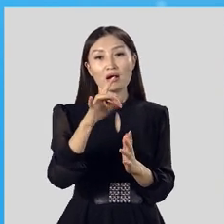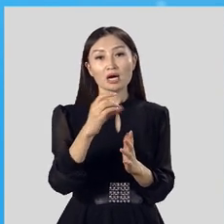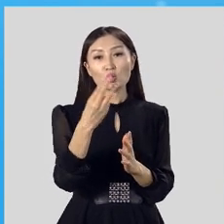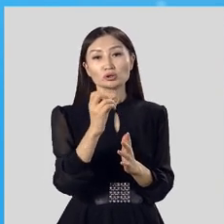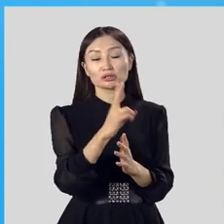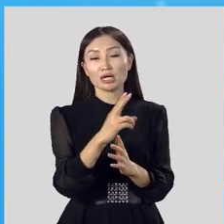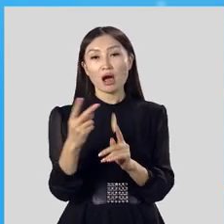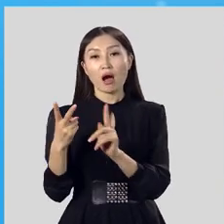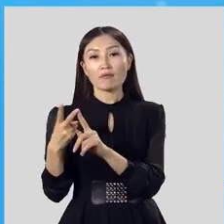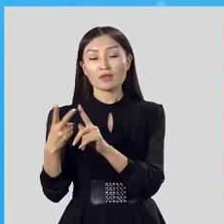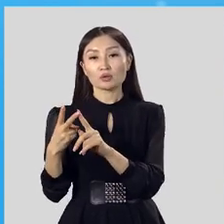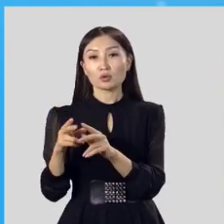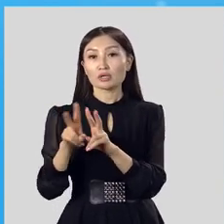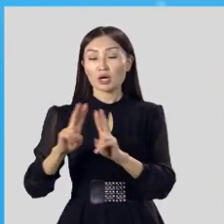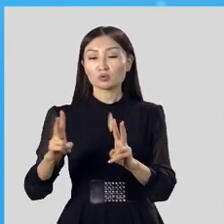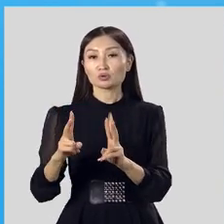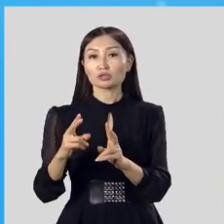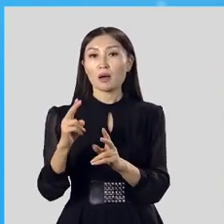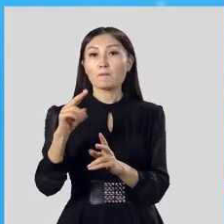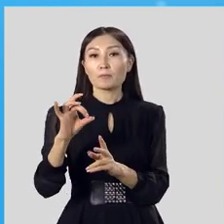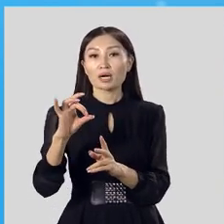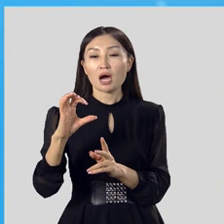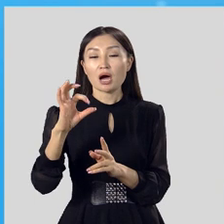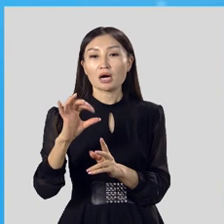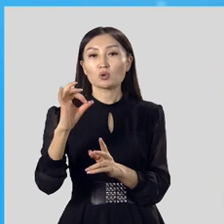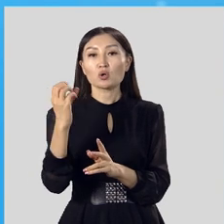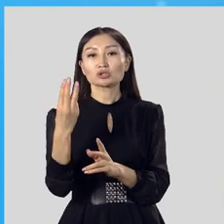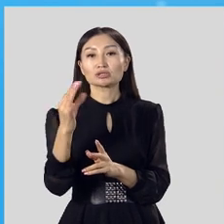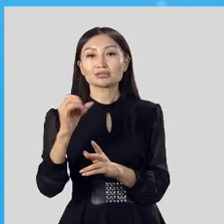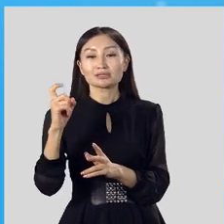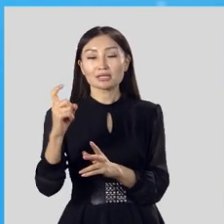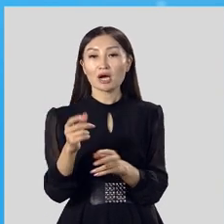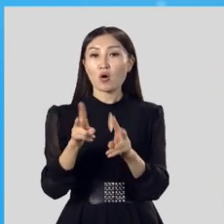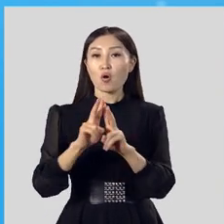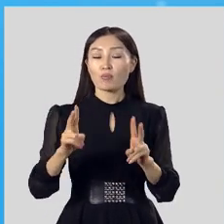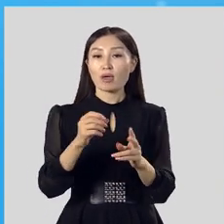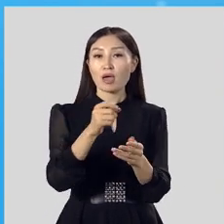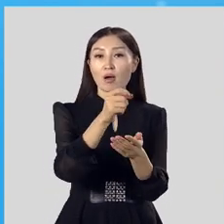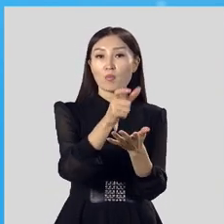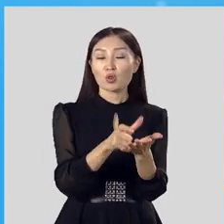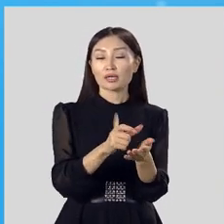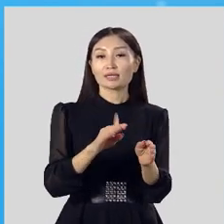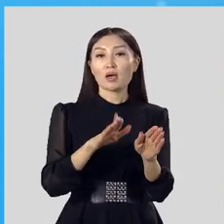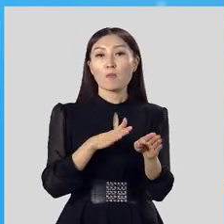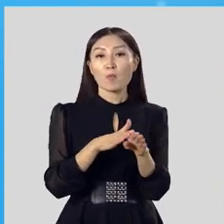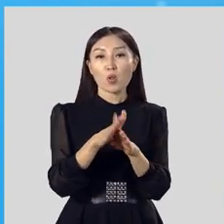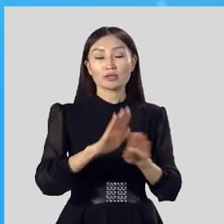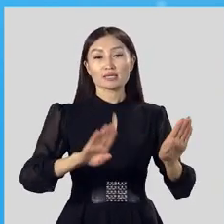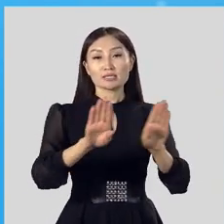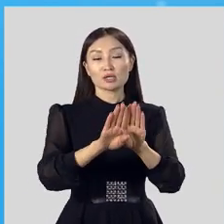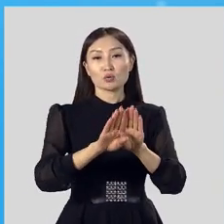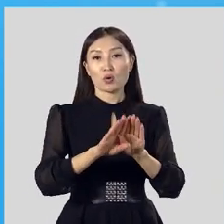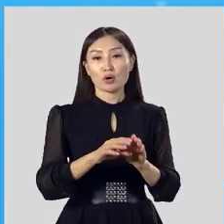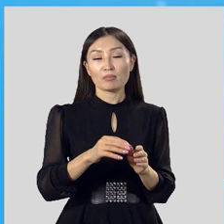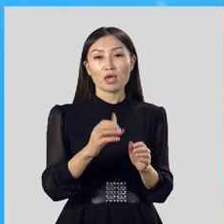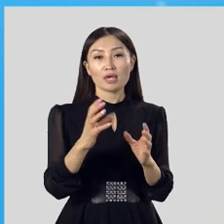а в другую такое же число проросших семян гороха. Обе бутылки плотно закроем пробками и